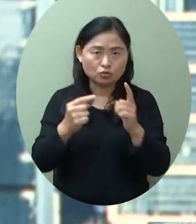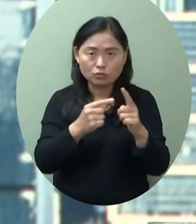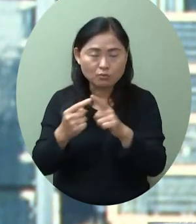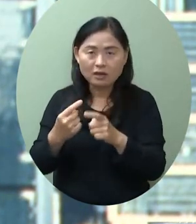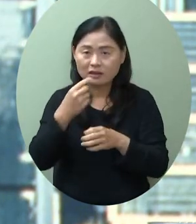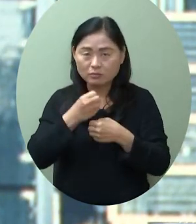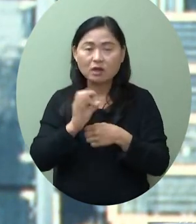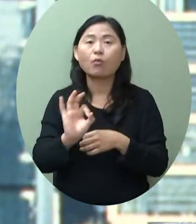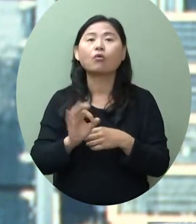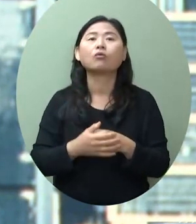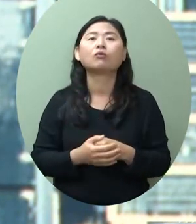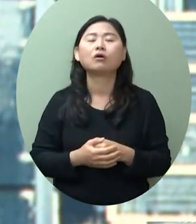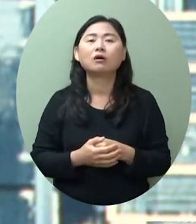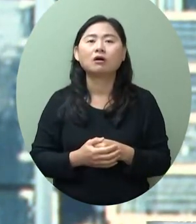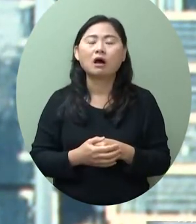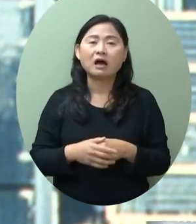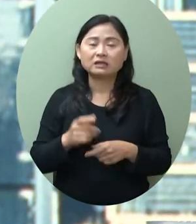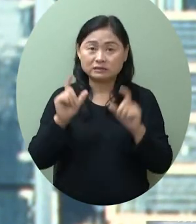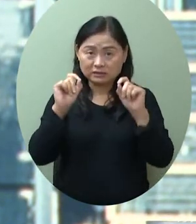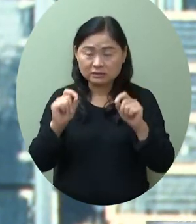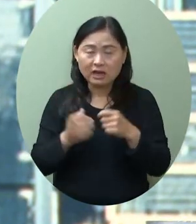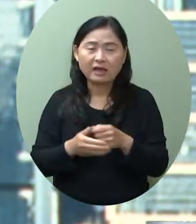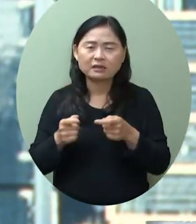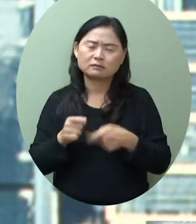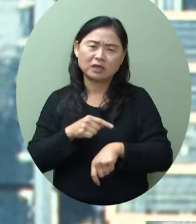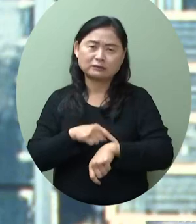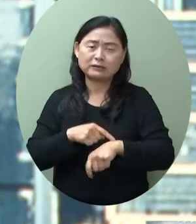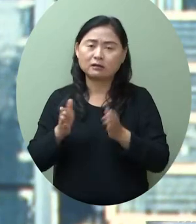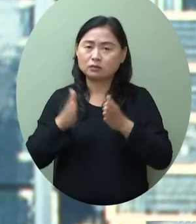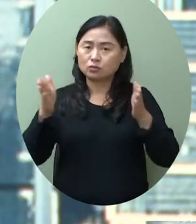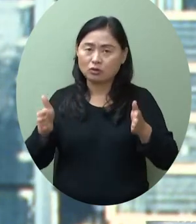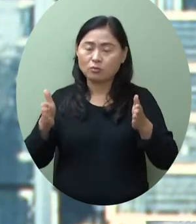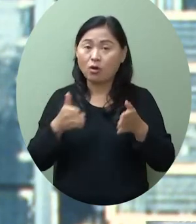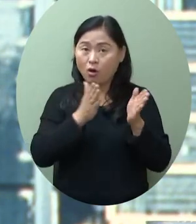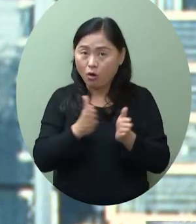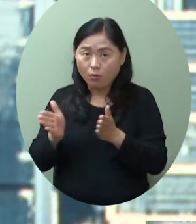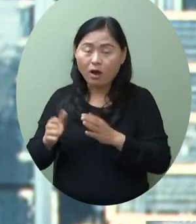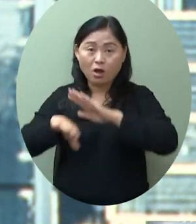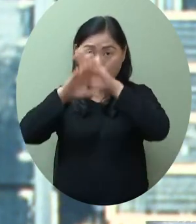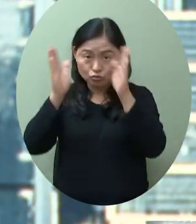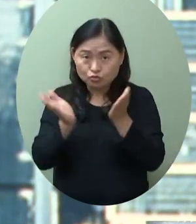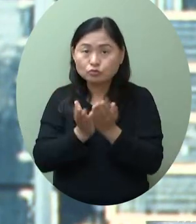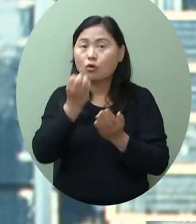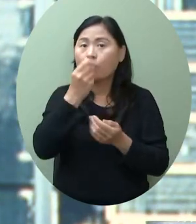民檢測即係一段時間裏邊要完成或者安排全港嘅市民去做